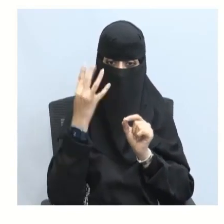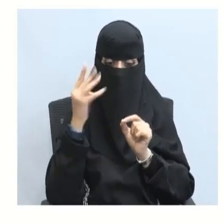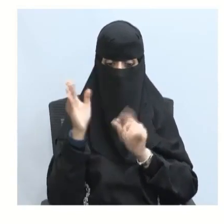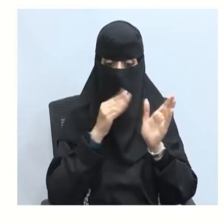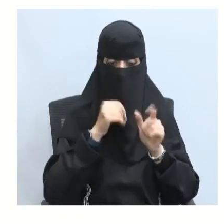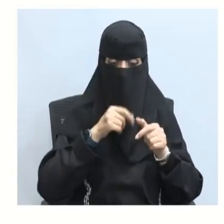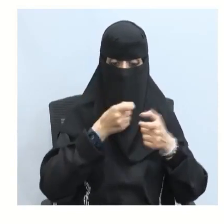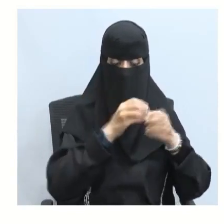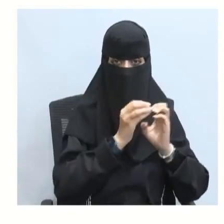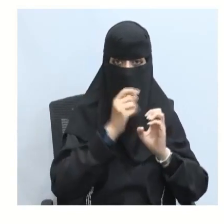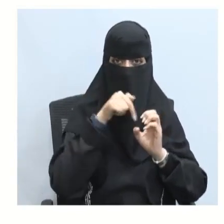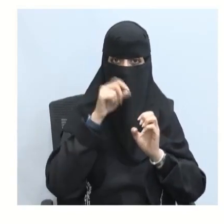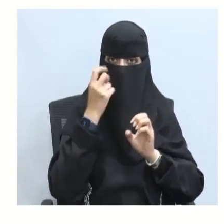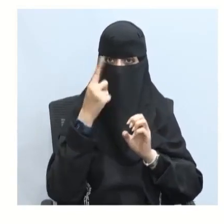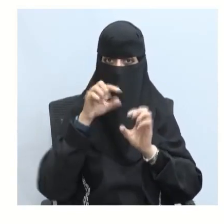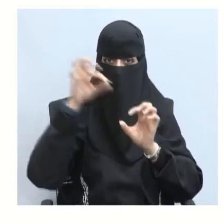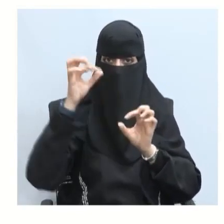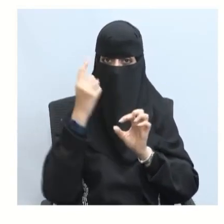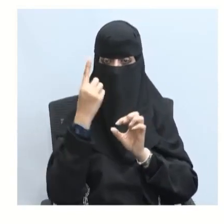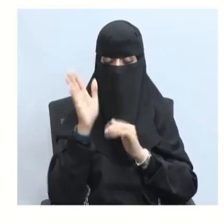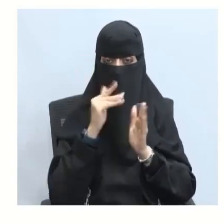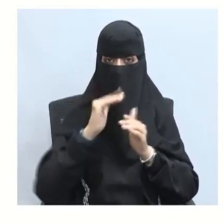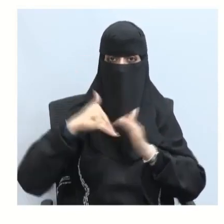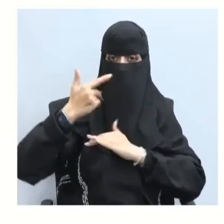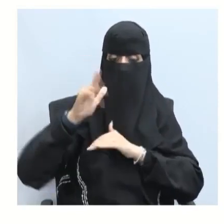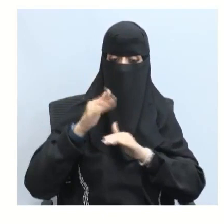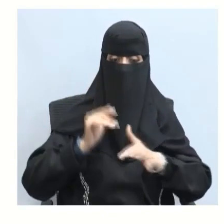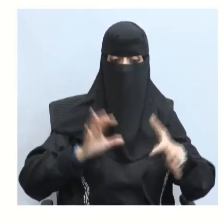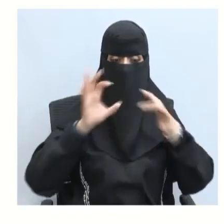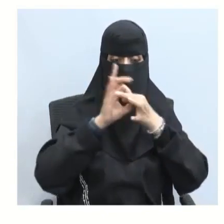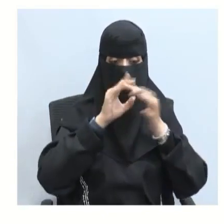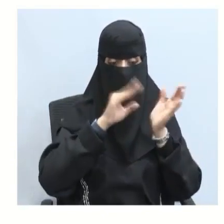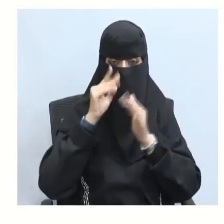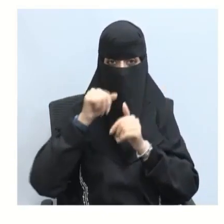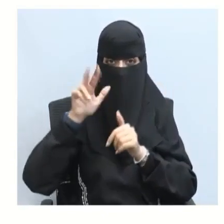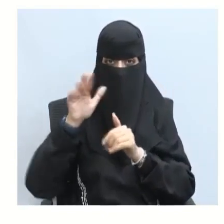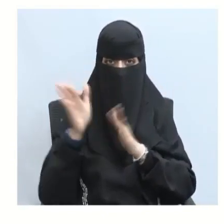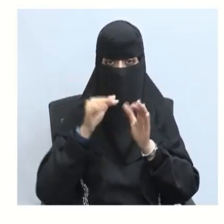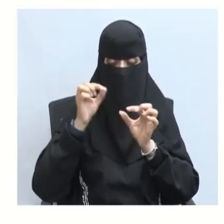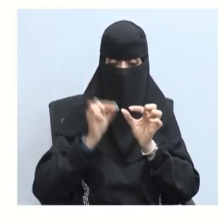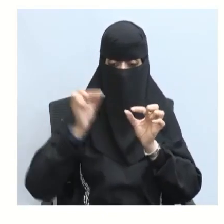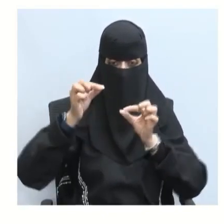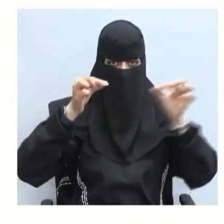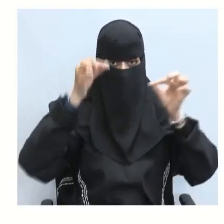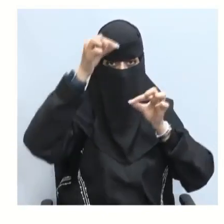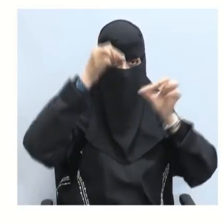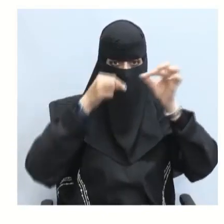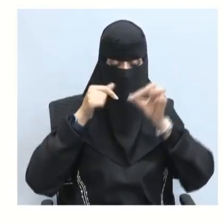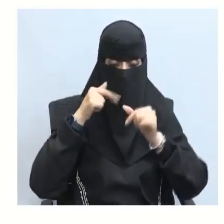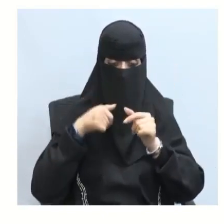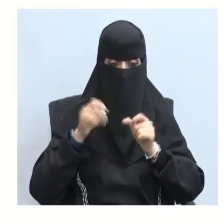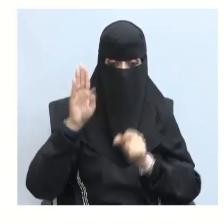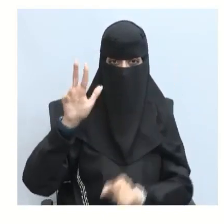هيدروجين فيها ثقب واحد ثم بعد ذلك صل ذره الهيدروجين في كل ثقب من الثقوب الشاغره على ذرات